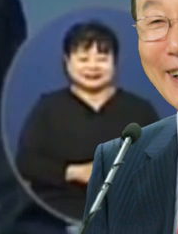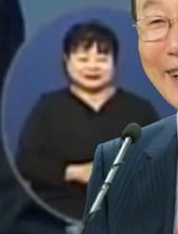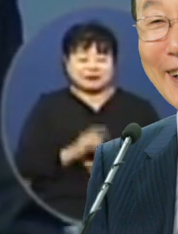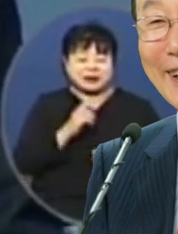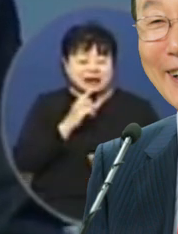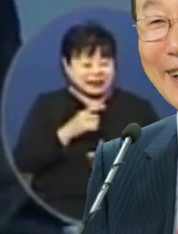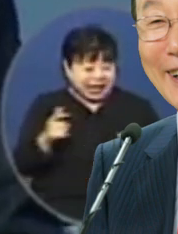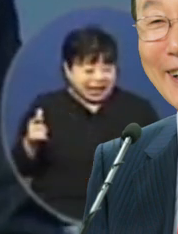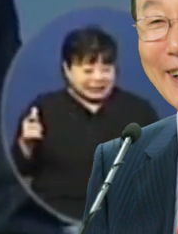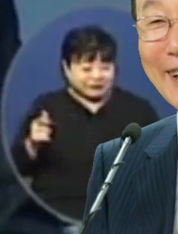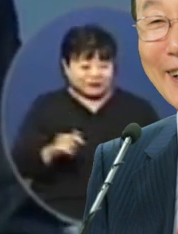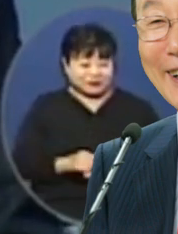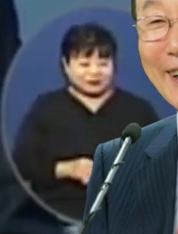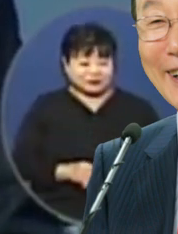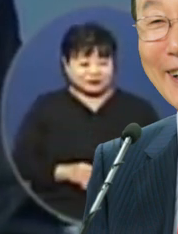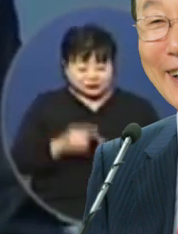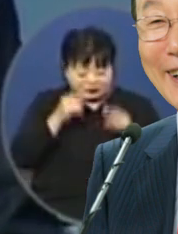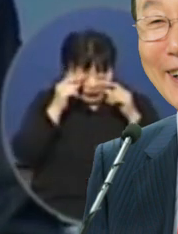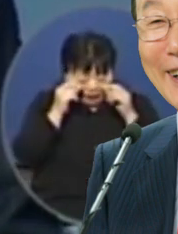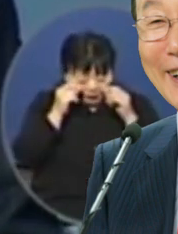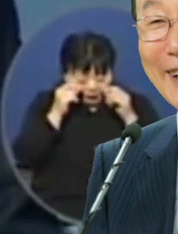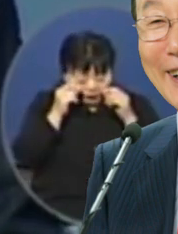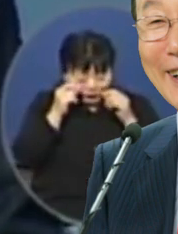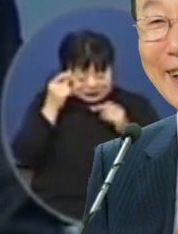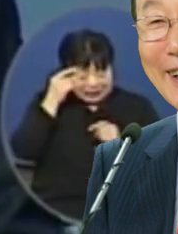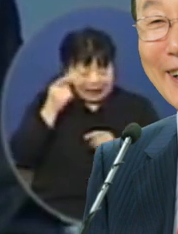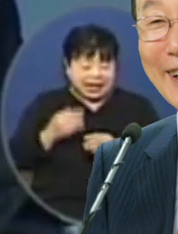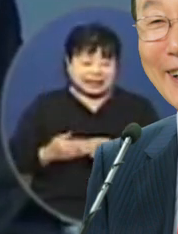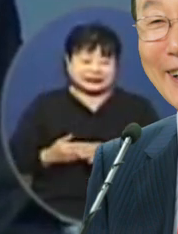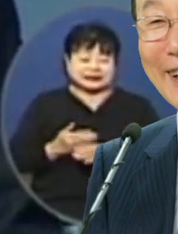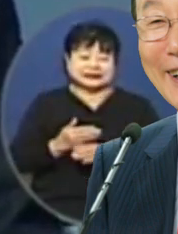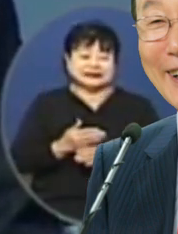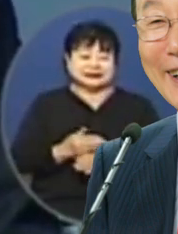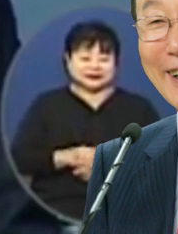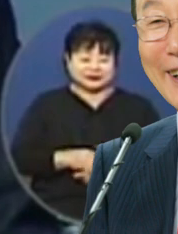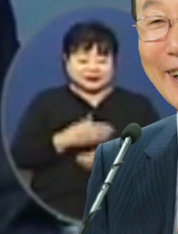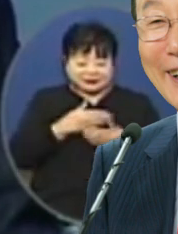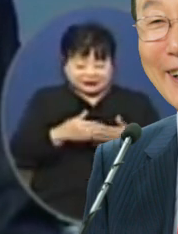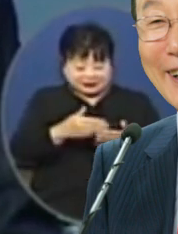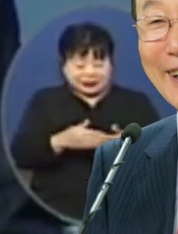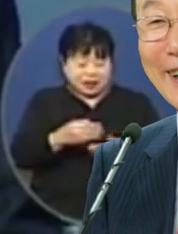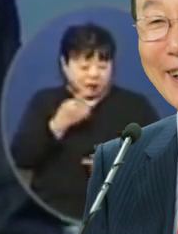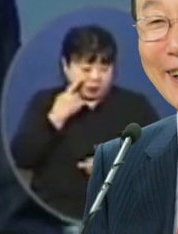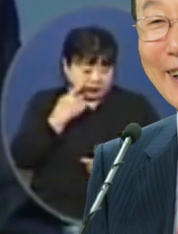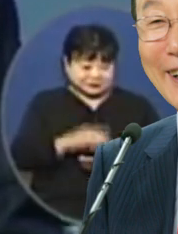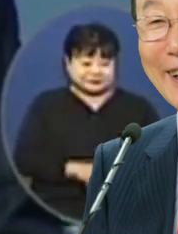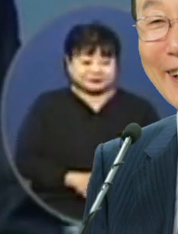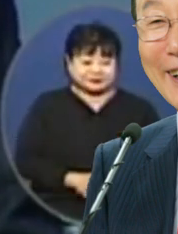하지 말고 그럴 때마다 눈을 감고 여러분 그것을 상상하십시오.